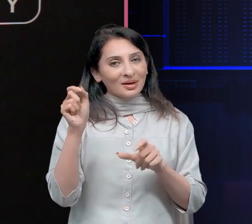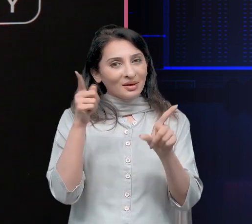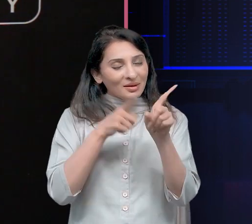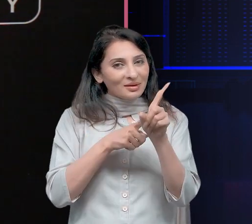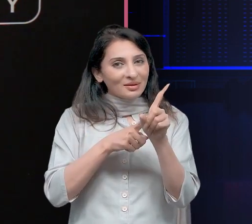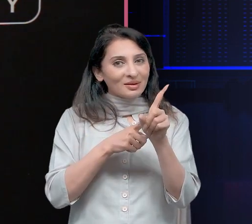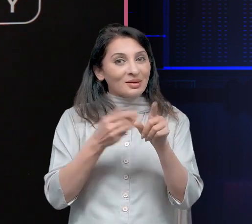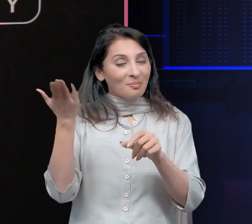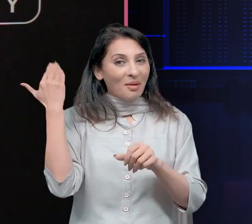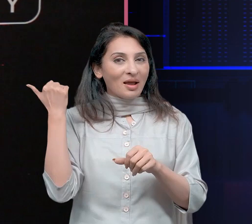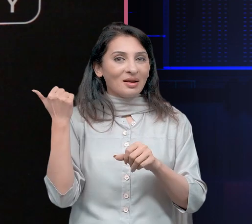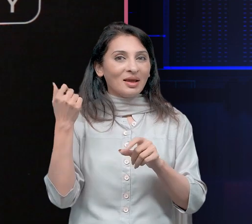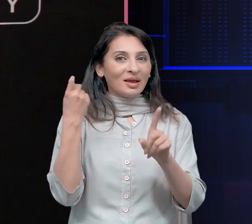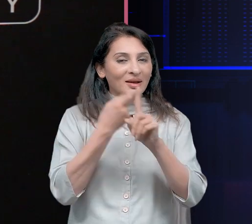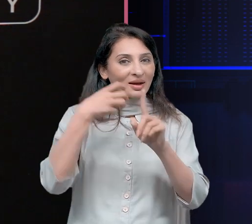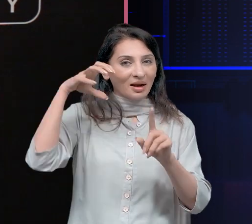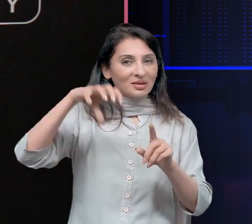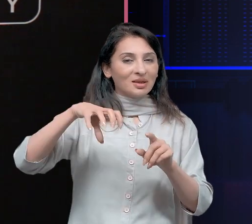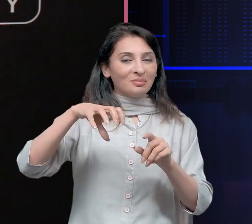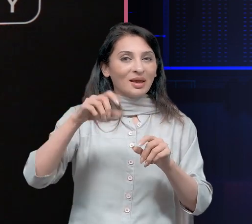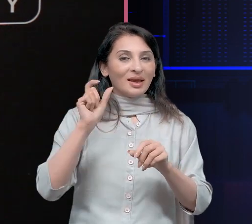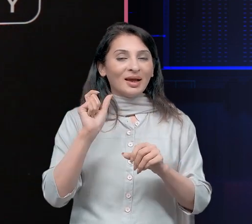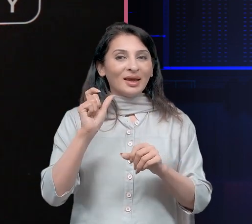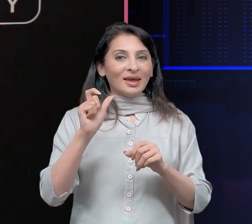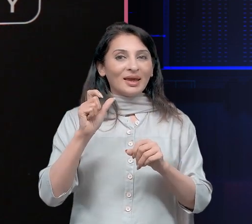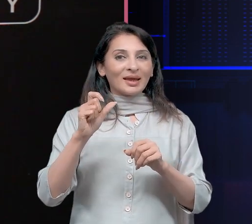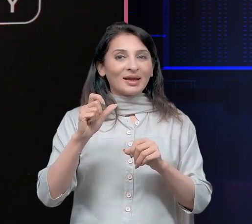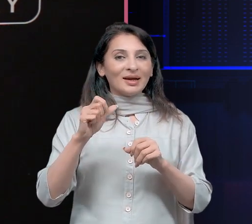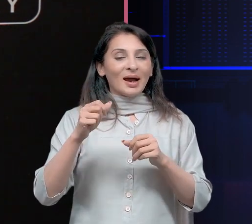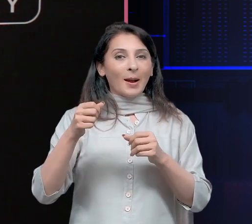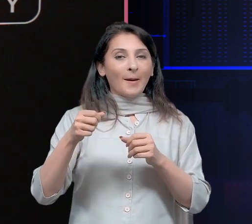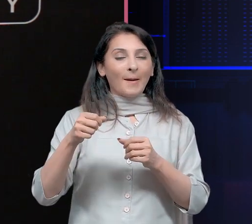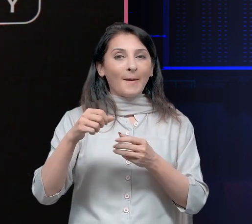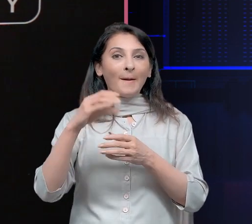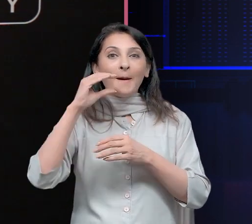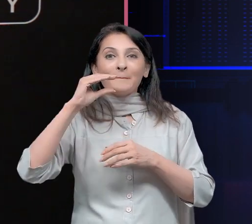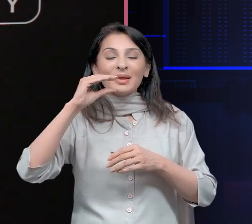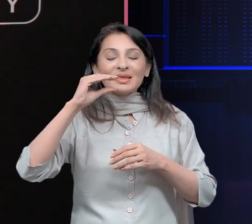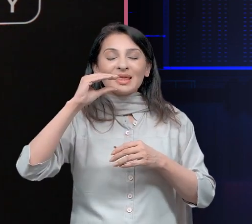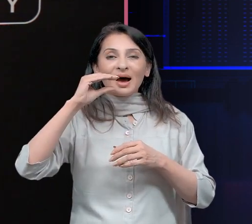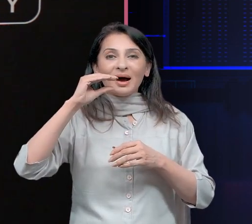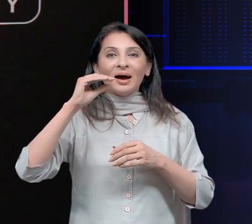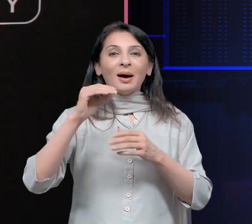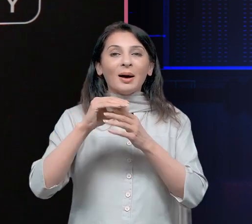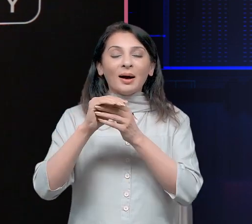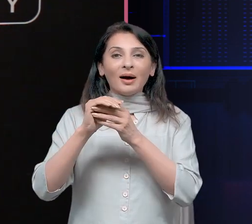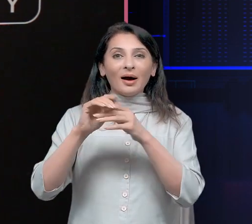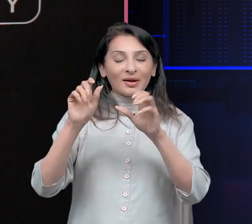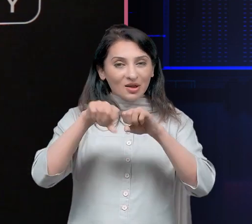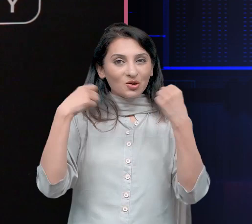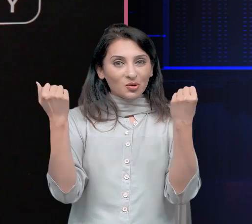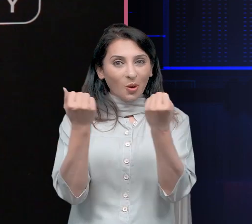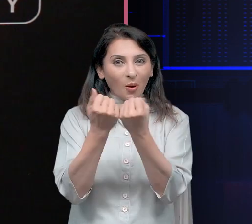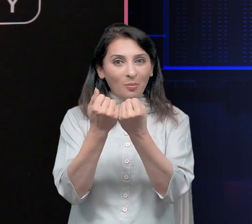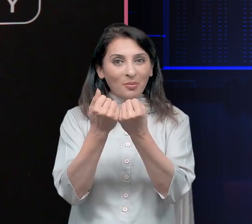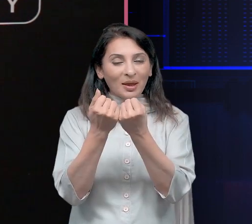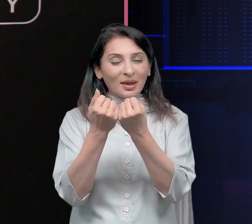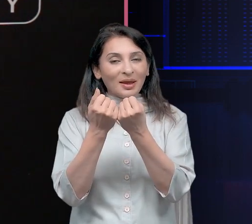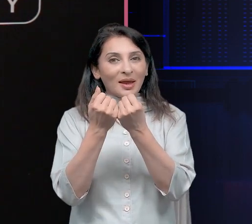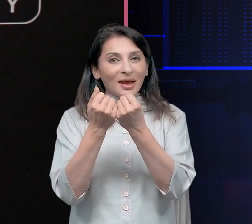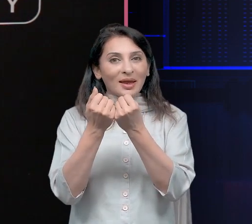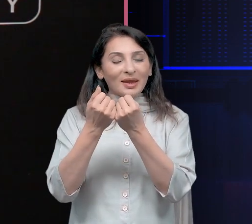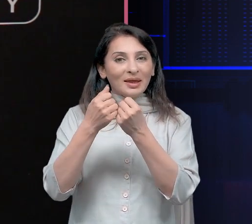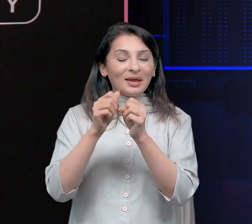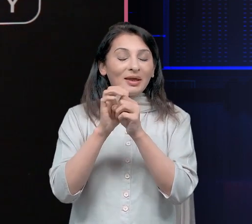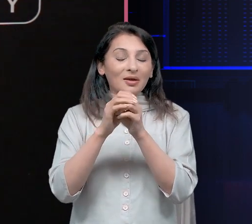फॉरेन कंपनी आई, वहाँ पहली दफ़ा हमने एक औरत को यूनिफॉर्म में बड़ा स्मार्टली एंड वेरी सेल्फ प्राउड औरत को हमने देखा और हमको लगा कि ओह